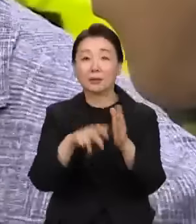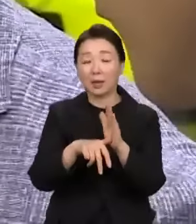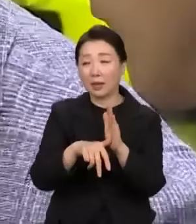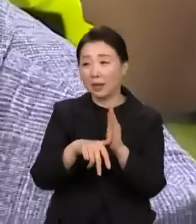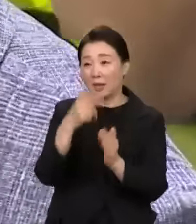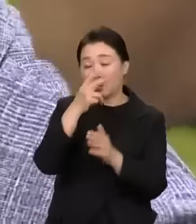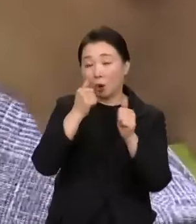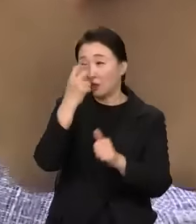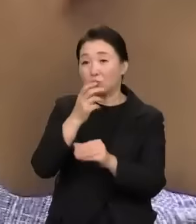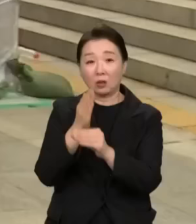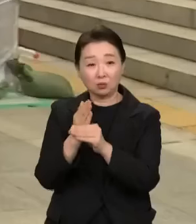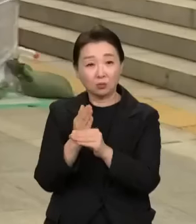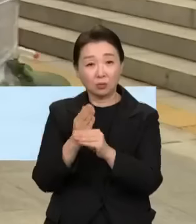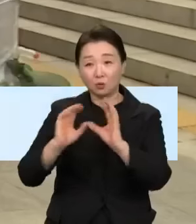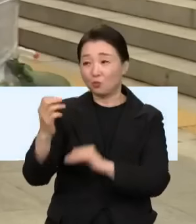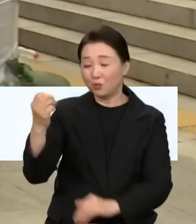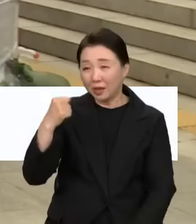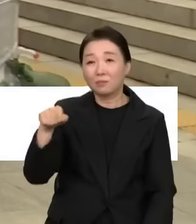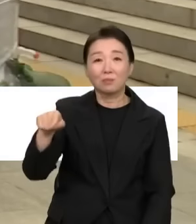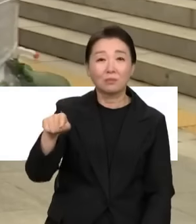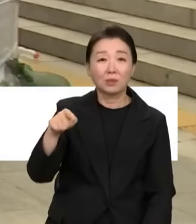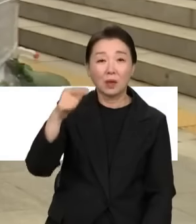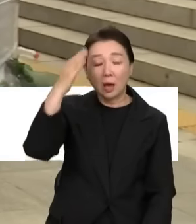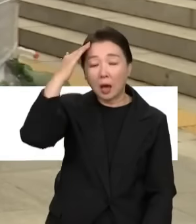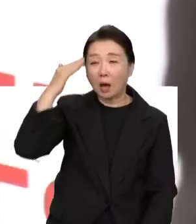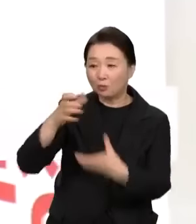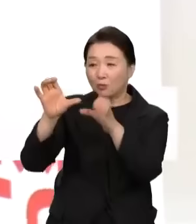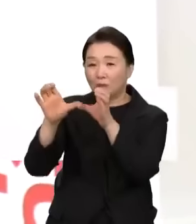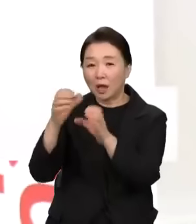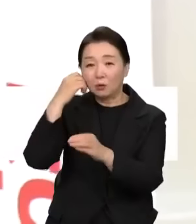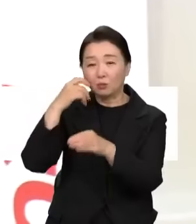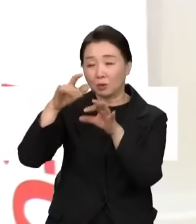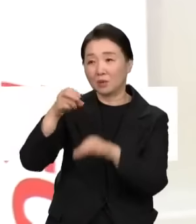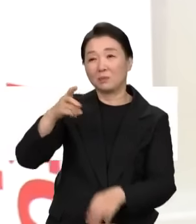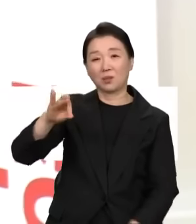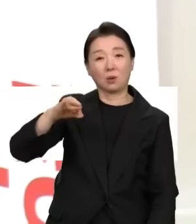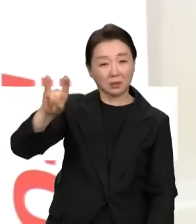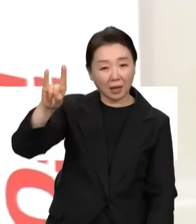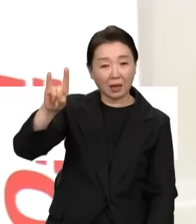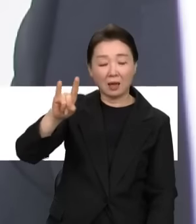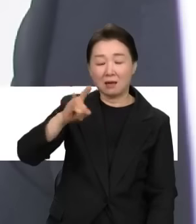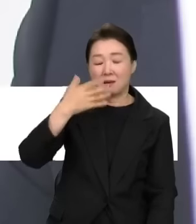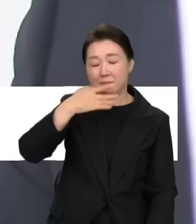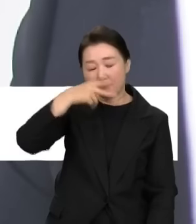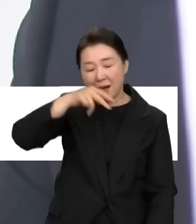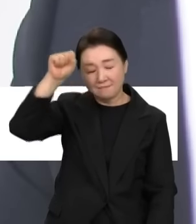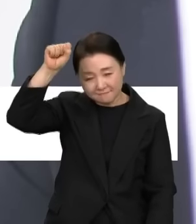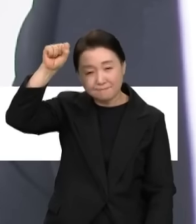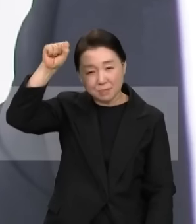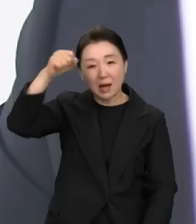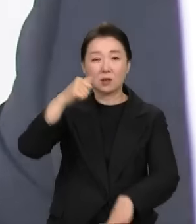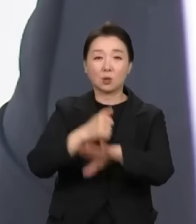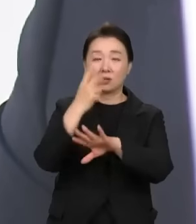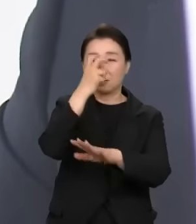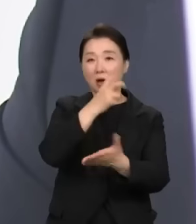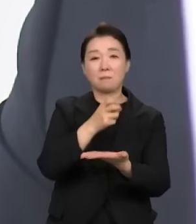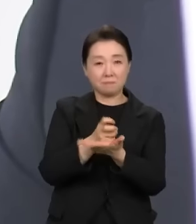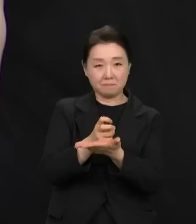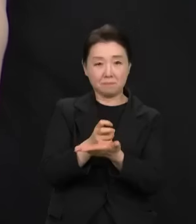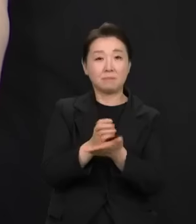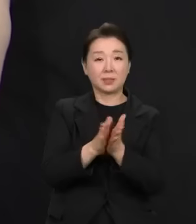진행 중이었지만 국민의힘 전신 자유한국당 소속 김성태 원내대표는 단식 농성을 하면서 투쟁 끝에 특검을